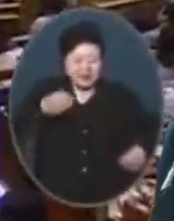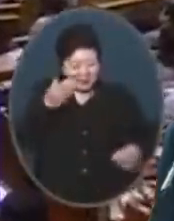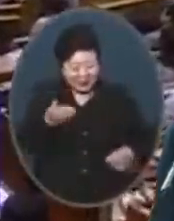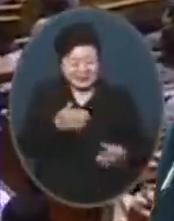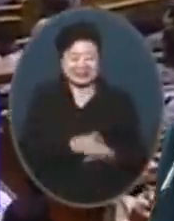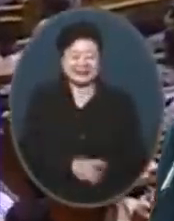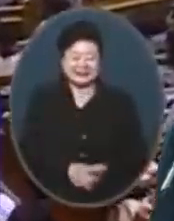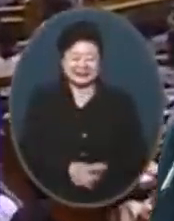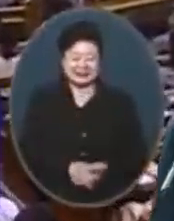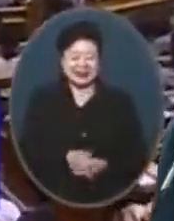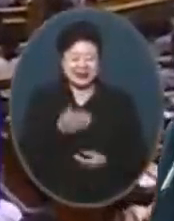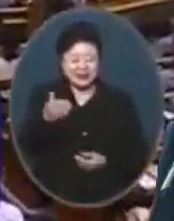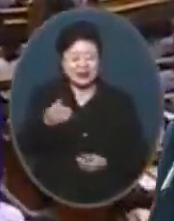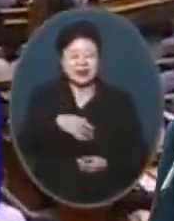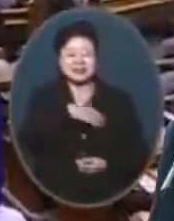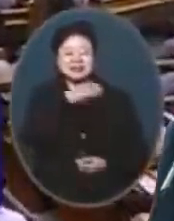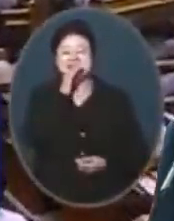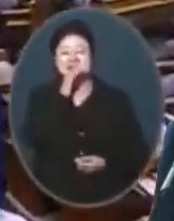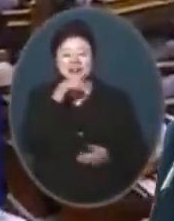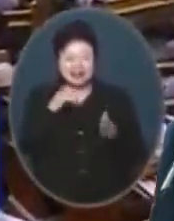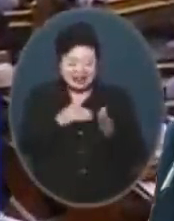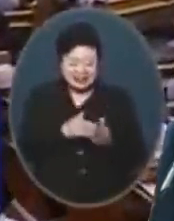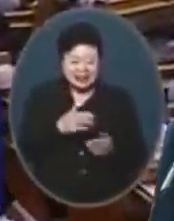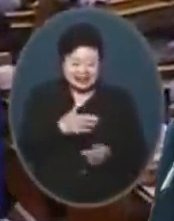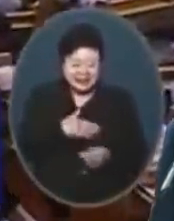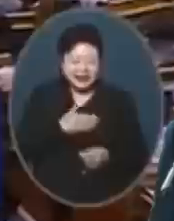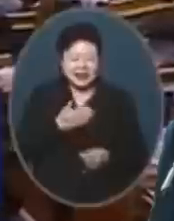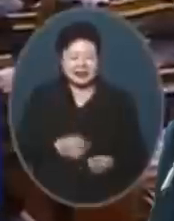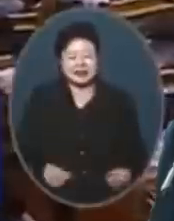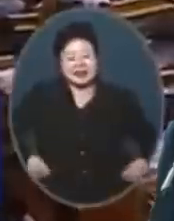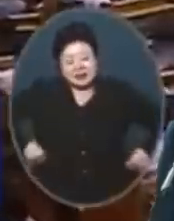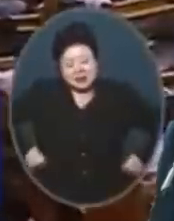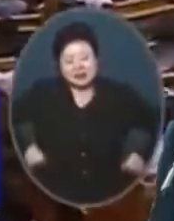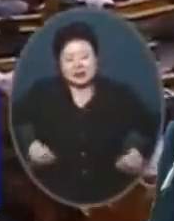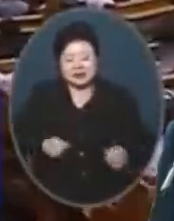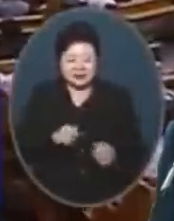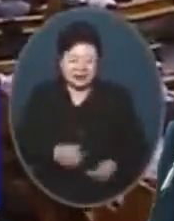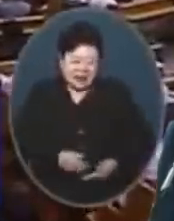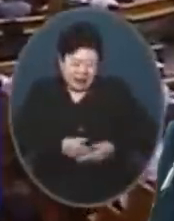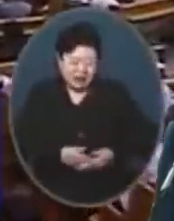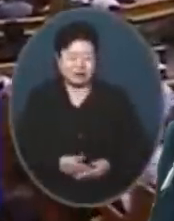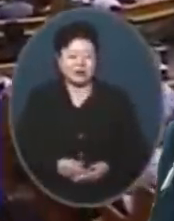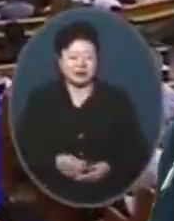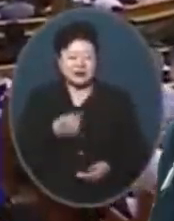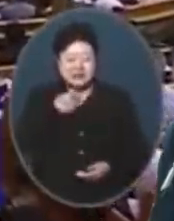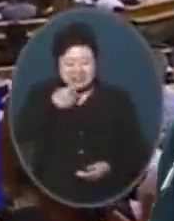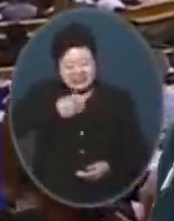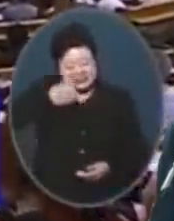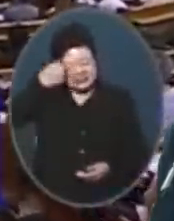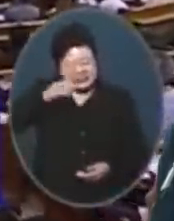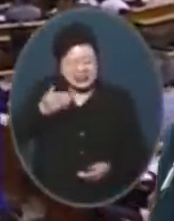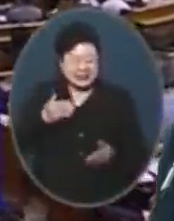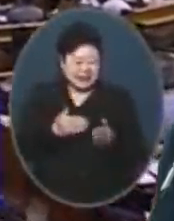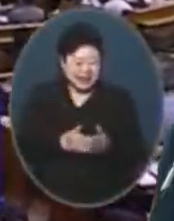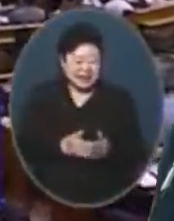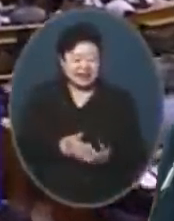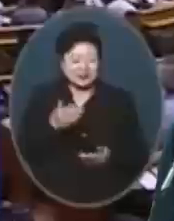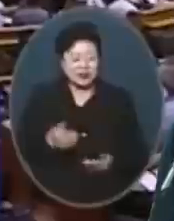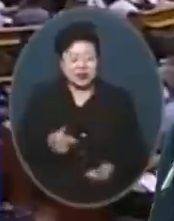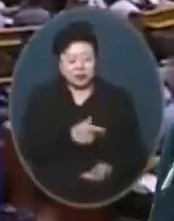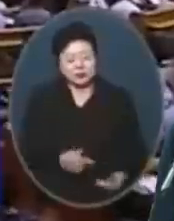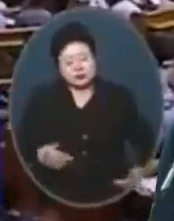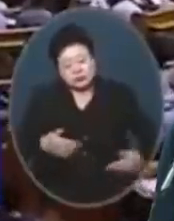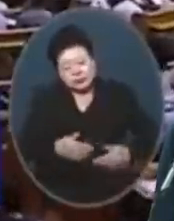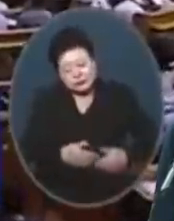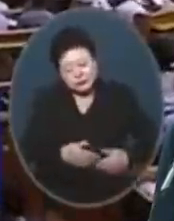너희여 너희가 노년에 이르기까지 내가 그리하겠고 백발이 되기까지 내가 너희의 품을